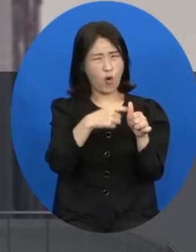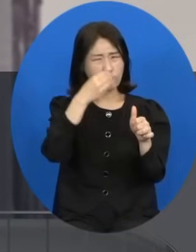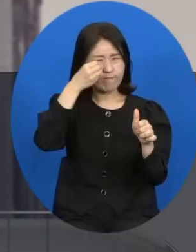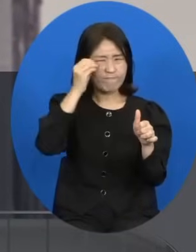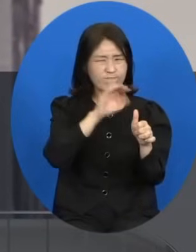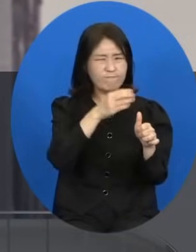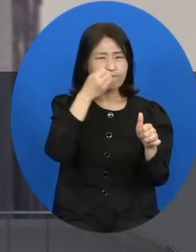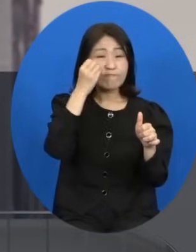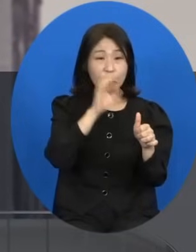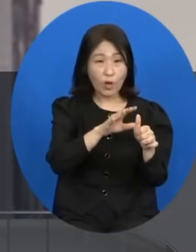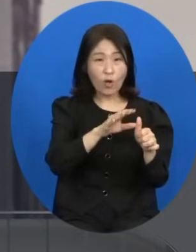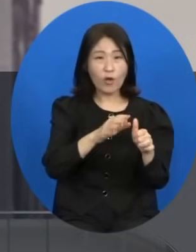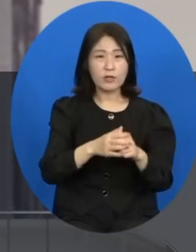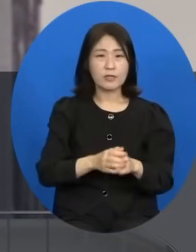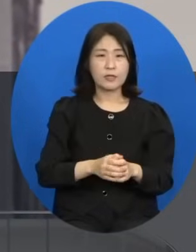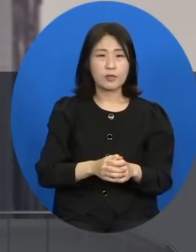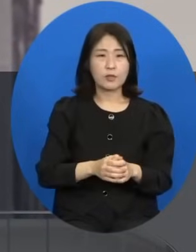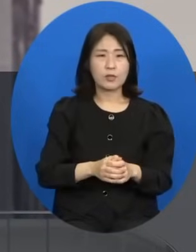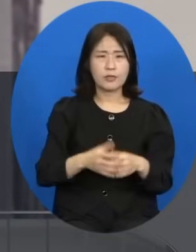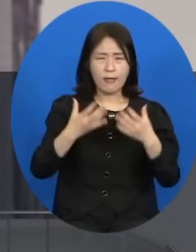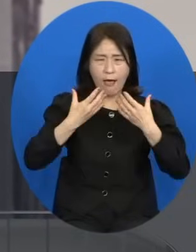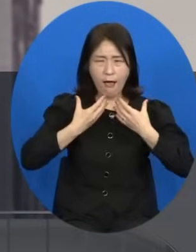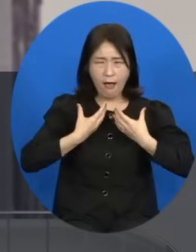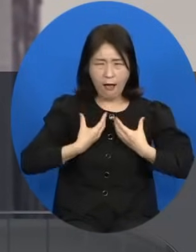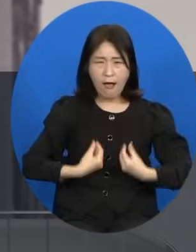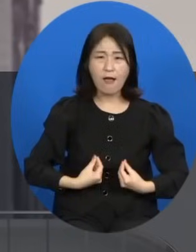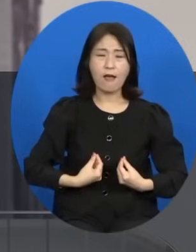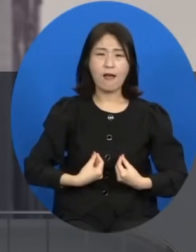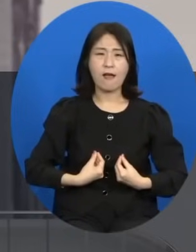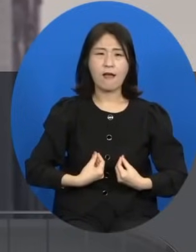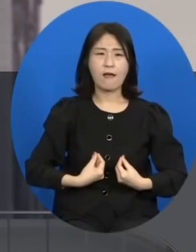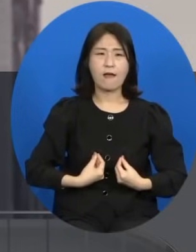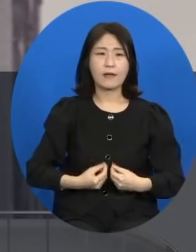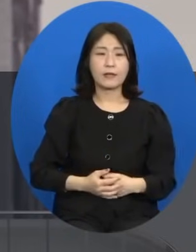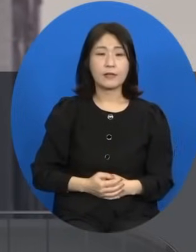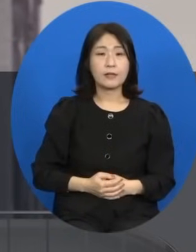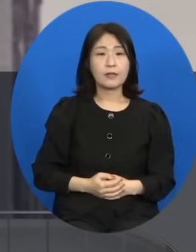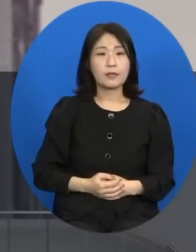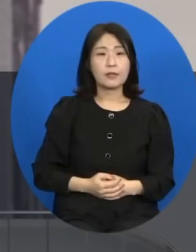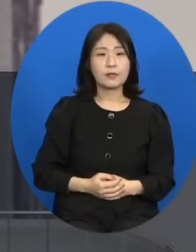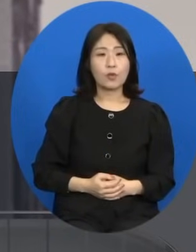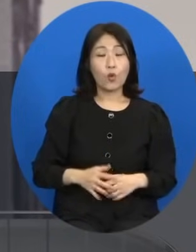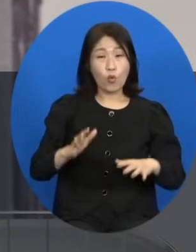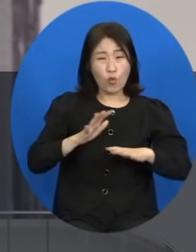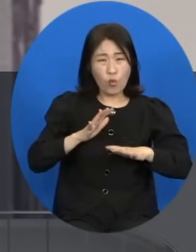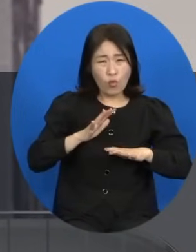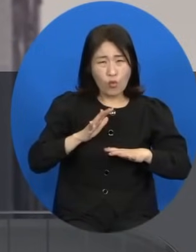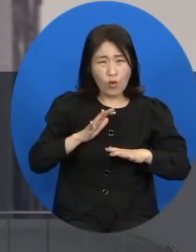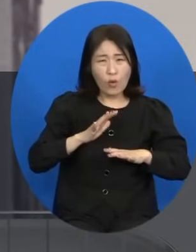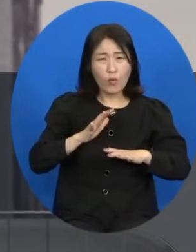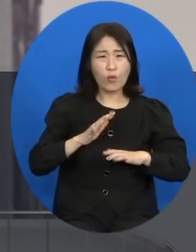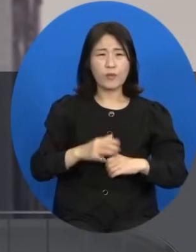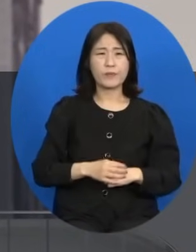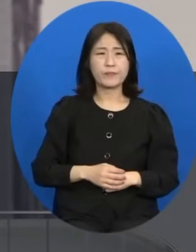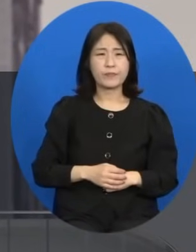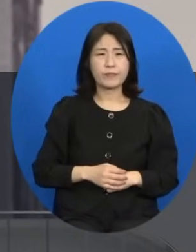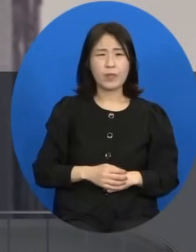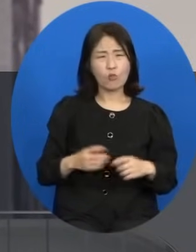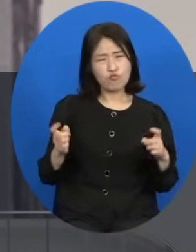비웃는 겁니다 낙담과 좌절이 있어요 discouragement 두려움이 있습니다 thread